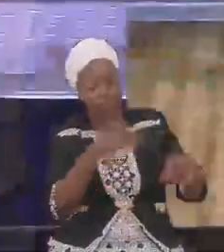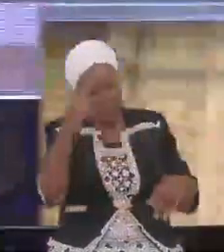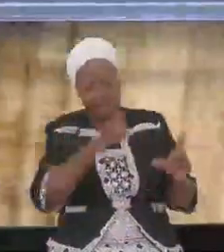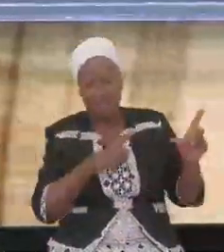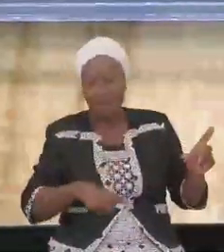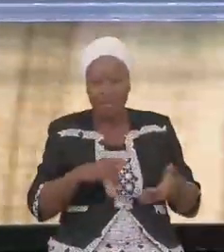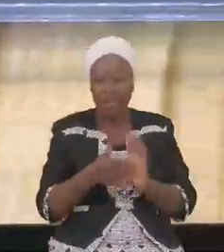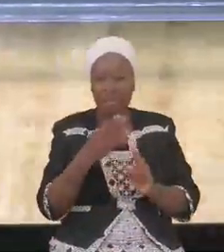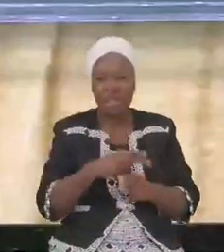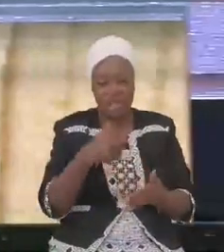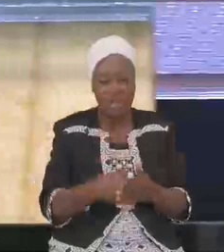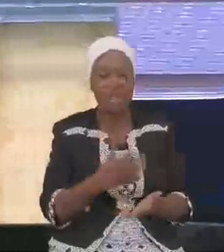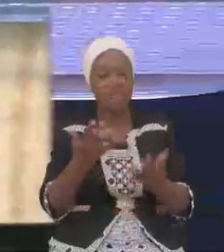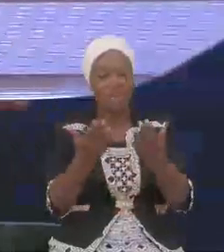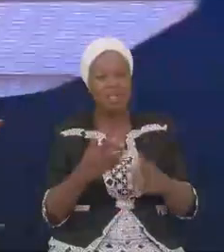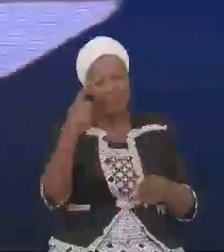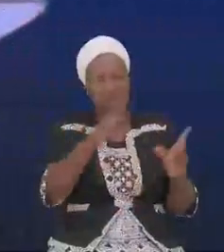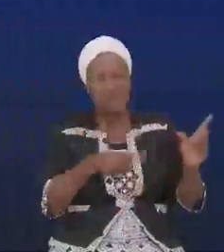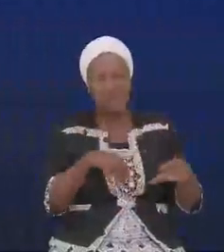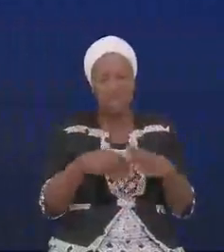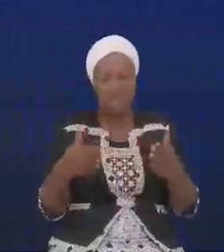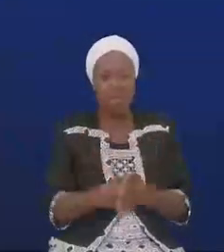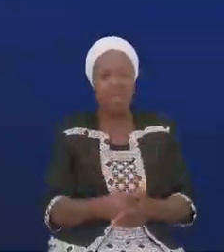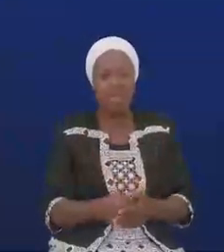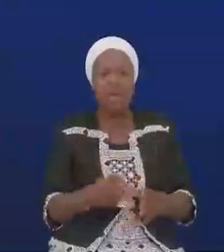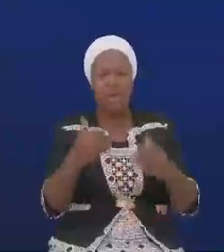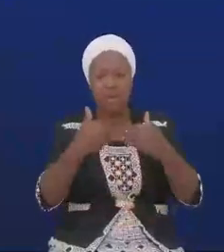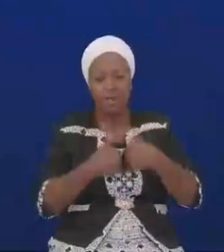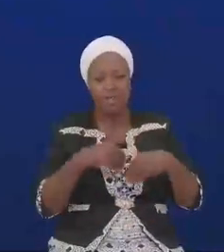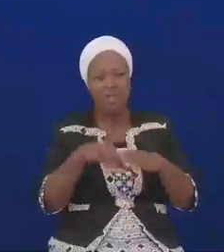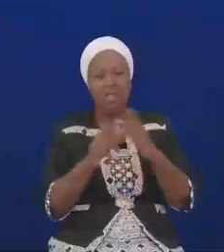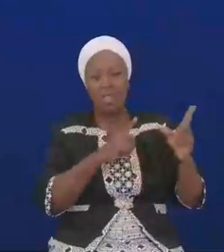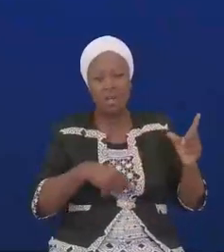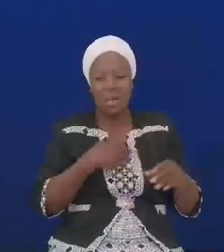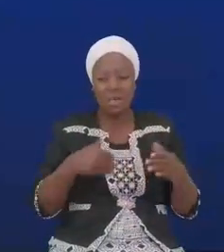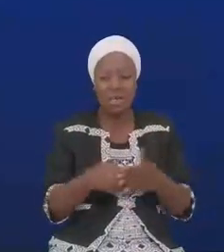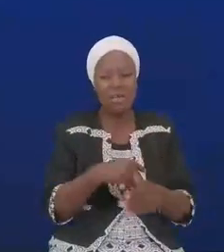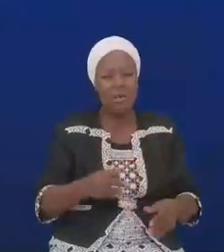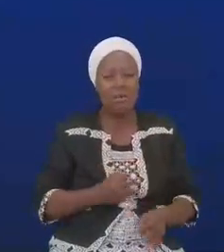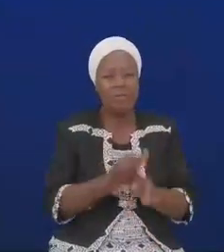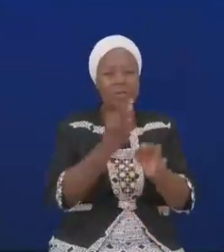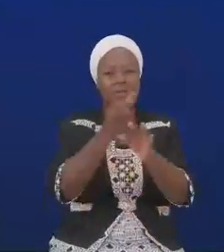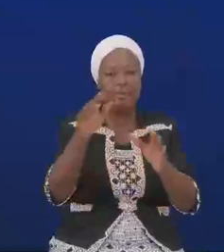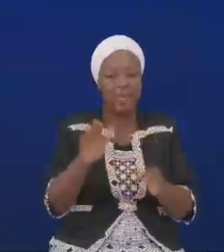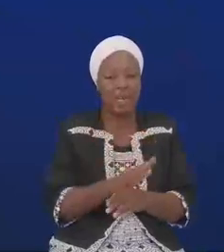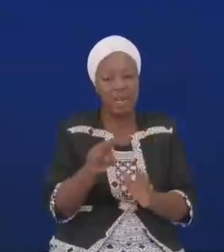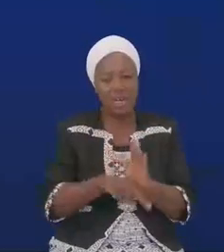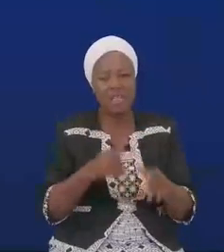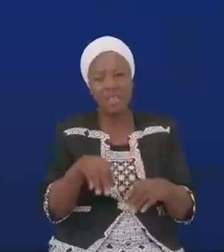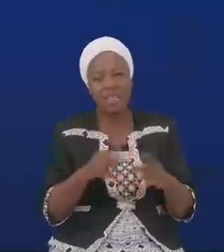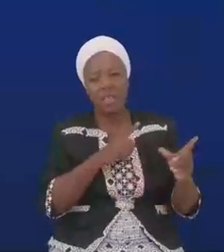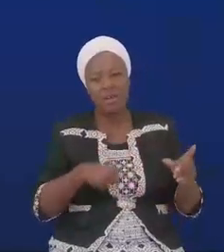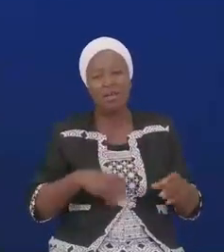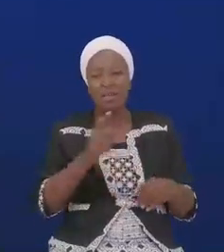Seigneur, un nouveau désir pour le Seigneur, une nouvelle possession pour le Seigneur, une nouvelle fidélité pour le Seigneur. Le Seigneur